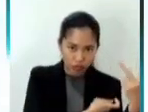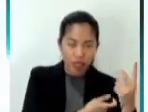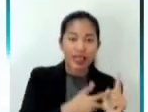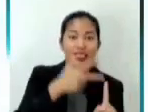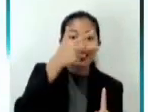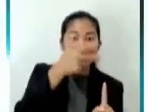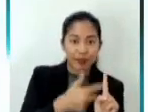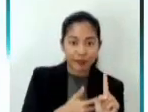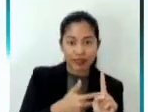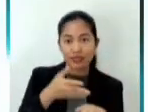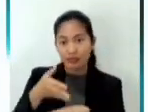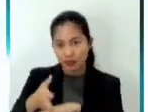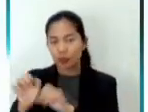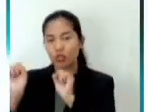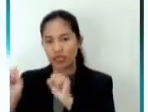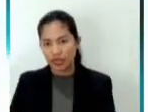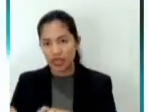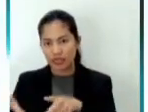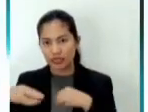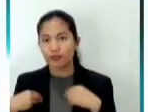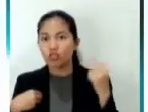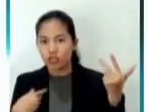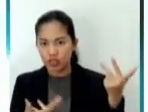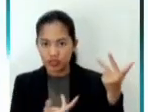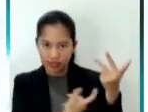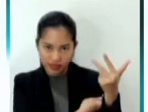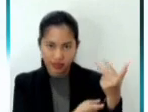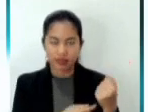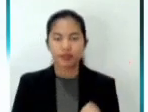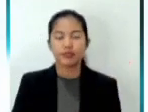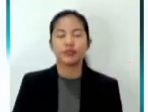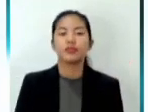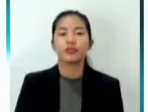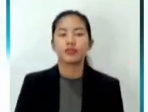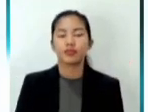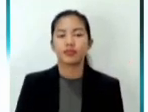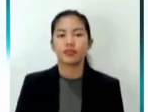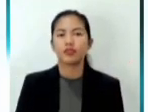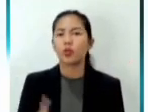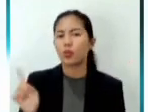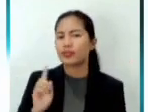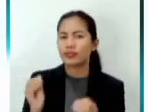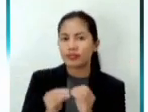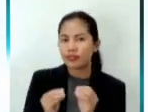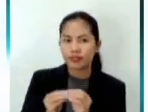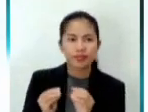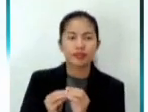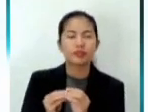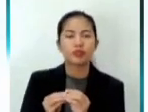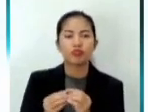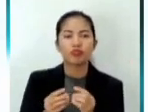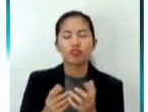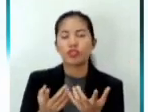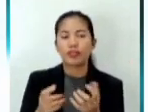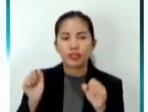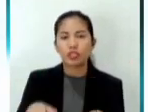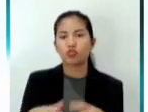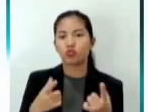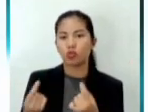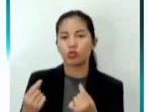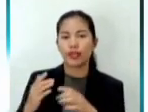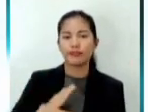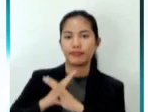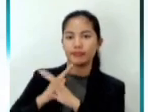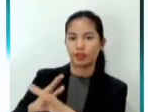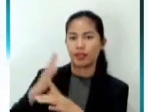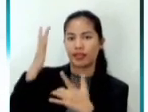Bukod sa pagsunod sa health and safety protocols, may dagdag paraan para makaiwas sa pagkakasakit. Ibinahagi yan ng isang